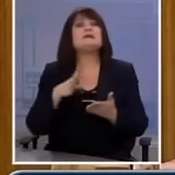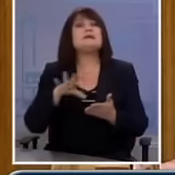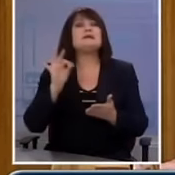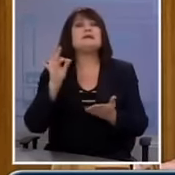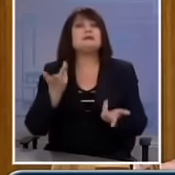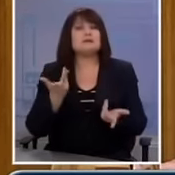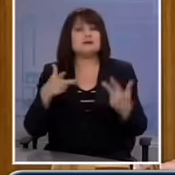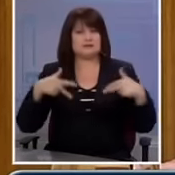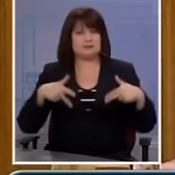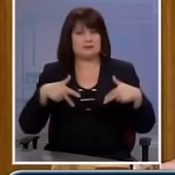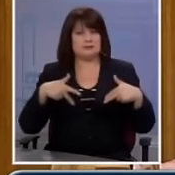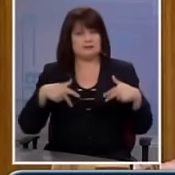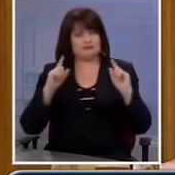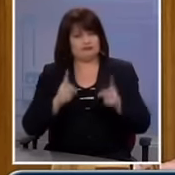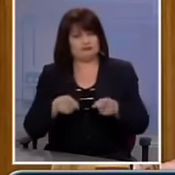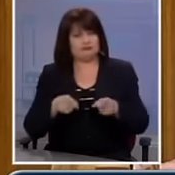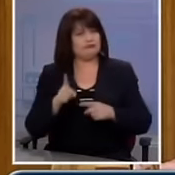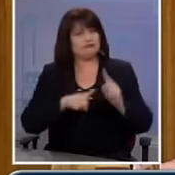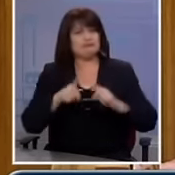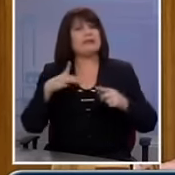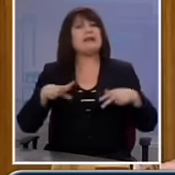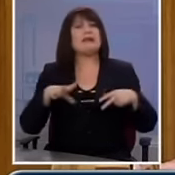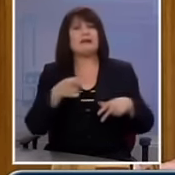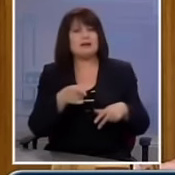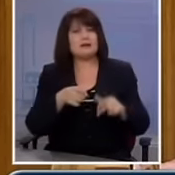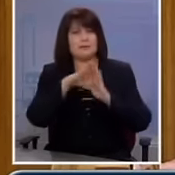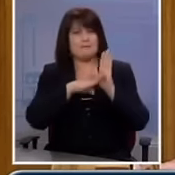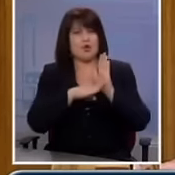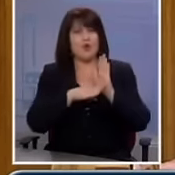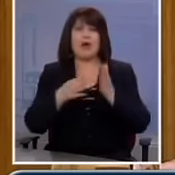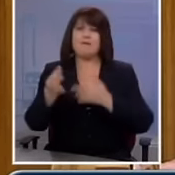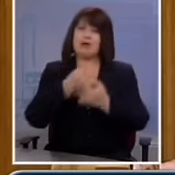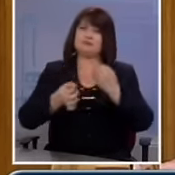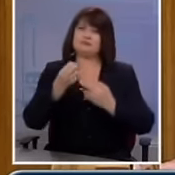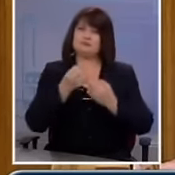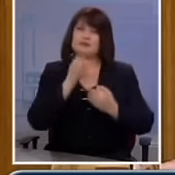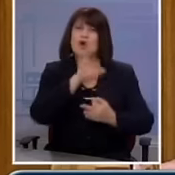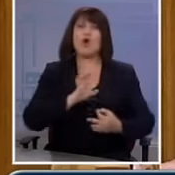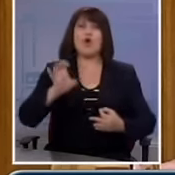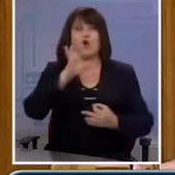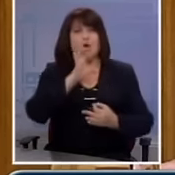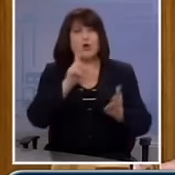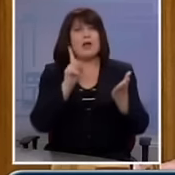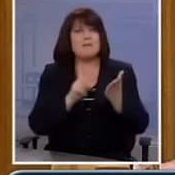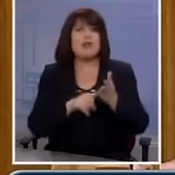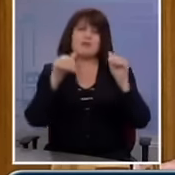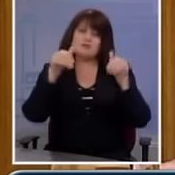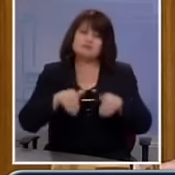στις κυβερνήσεις που επιλέγονται στη βάση του προγράμματός τους σε κάθε χώρα της Ευρωπαϊκής